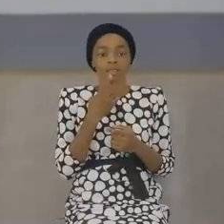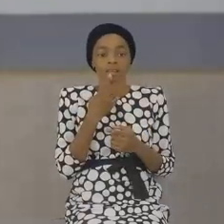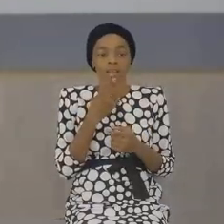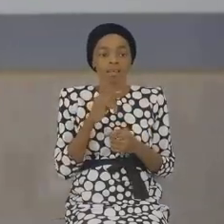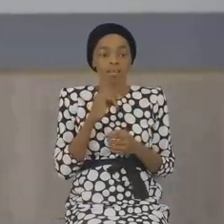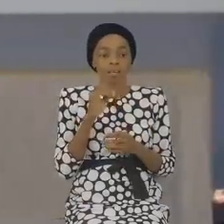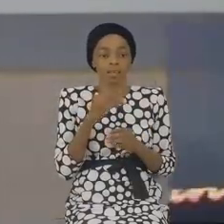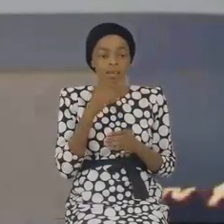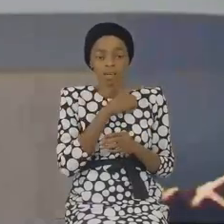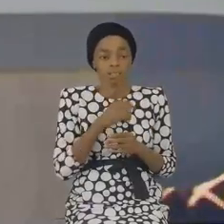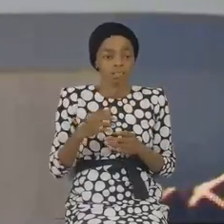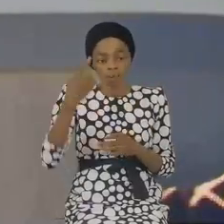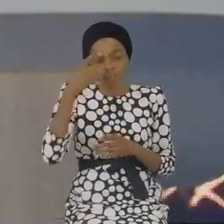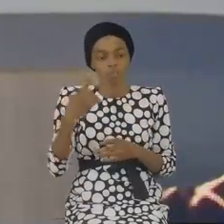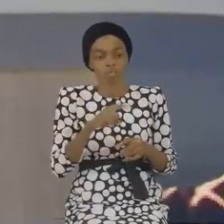ferme